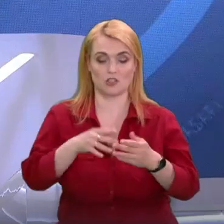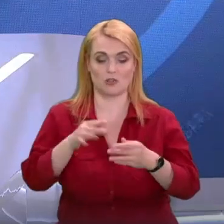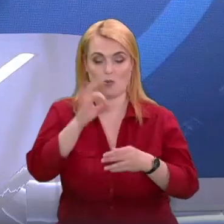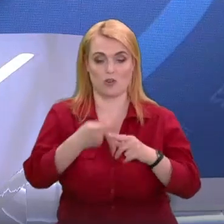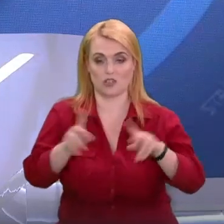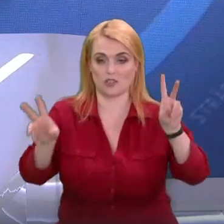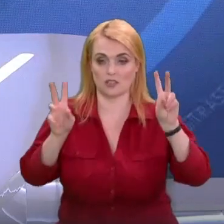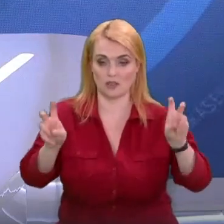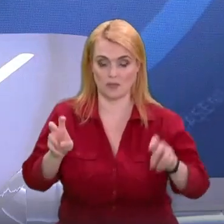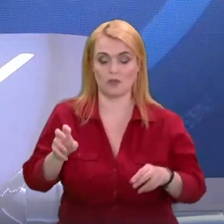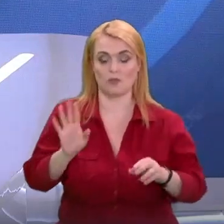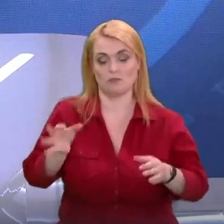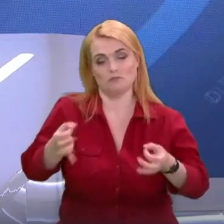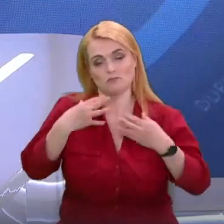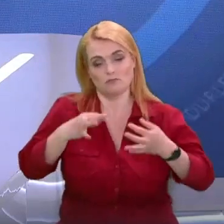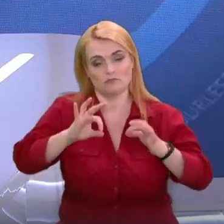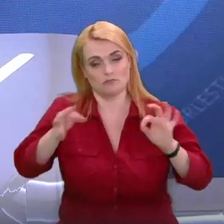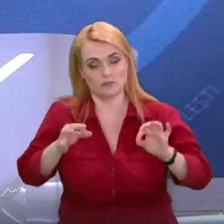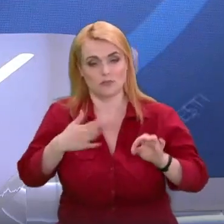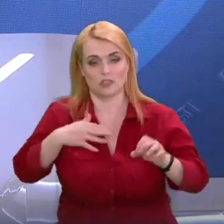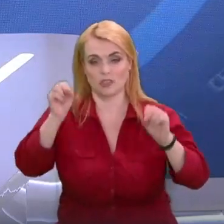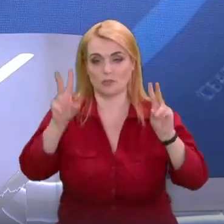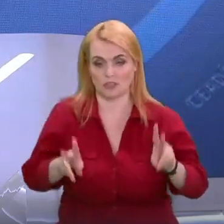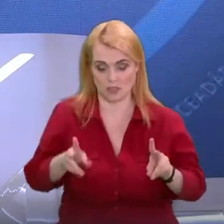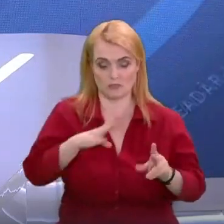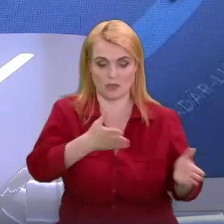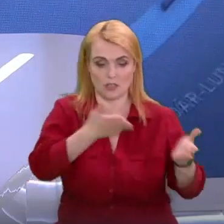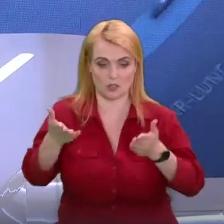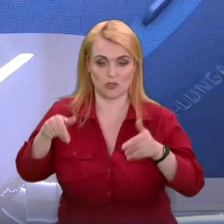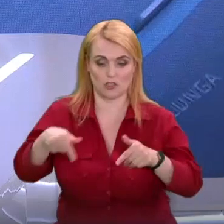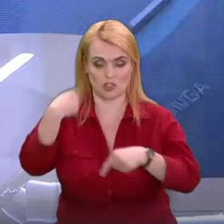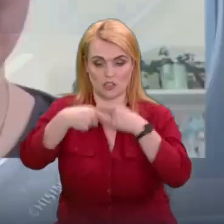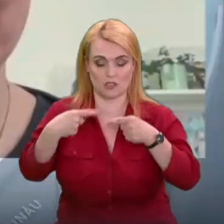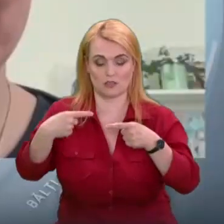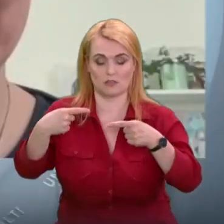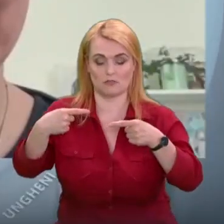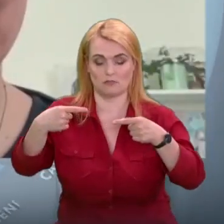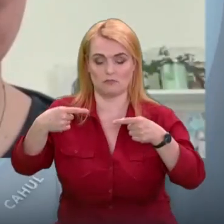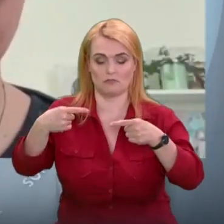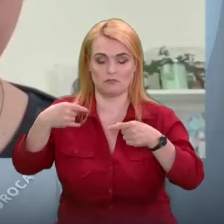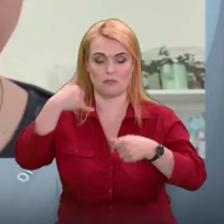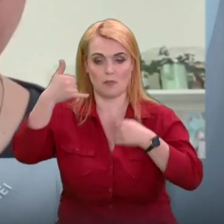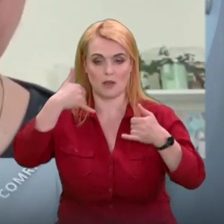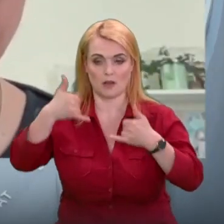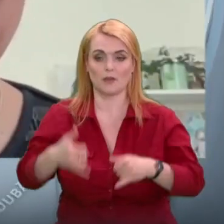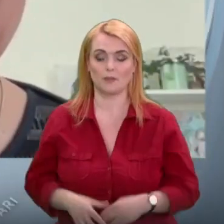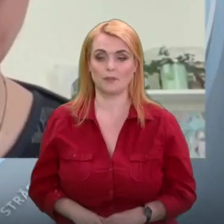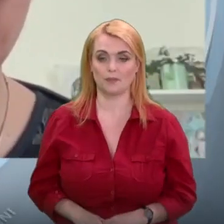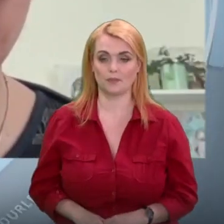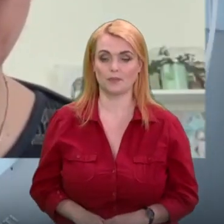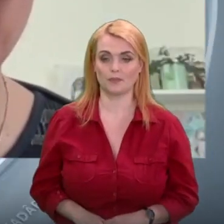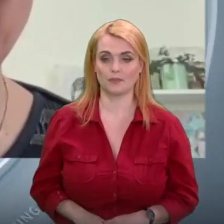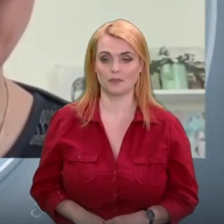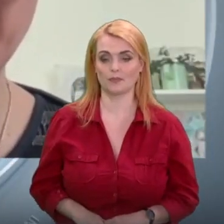Discutăm în continuare cu expertul în energetică, Otilia Nuțu, care este în legătură directă cu noi. Bună ziua! Bună ziua! Mulțumesc